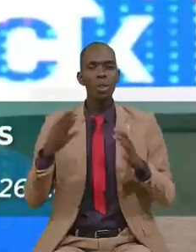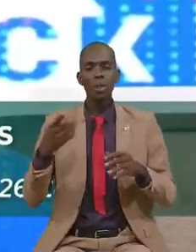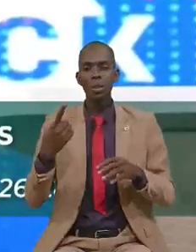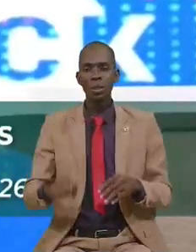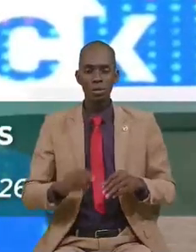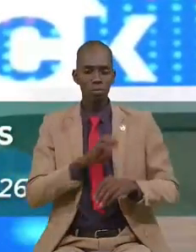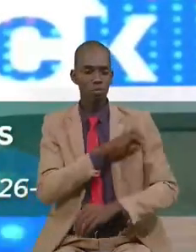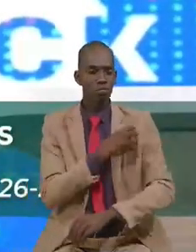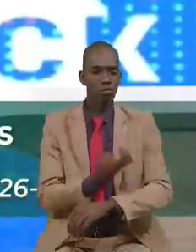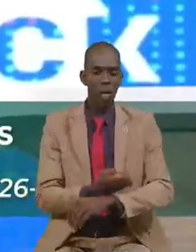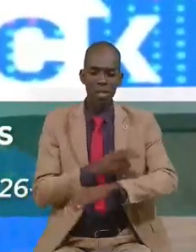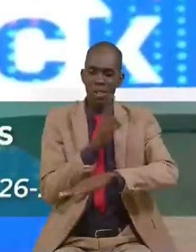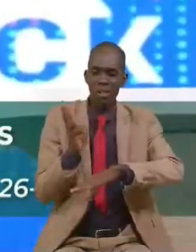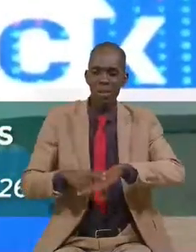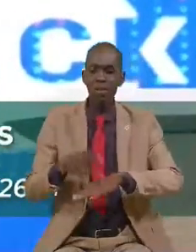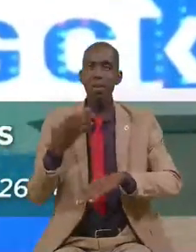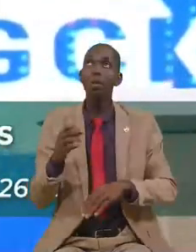l'Esprit de Dieu qui vient sur nous?